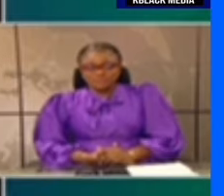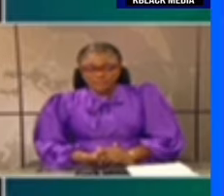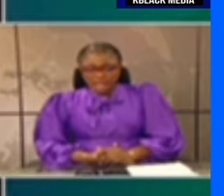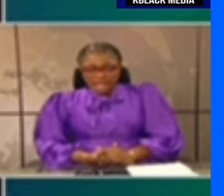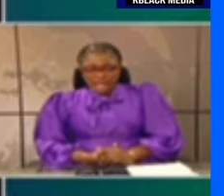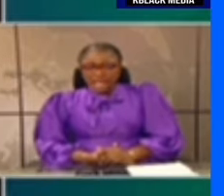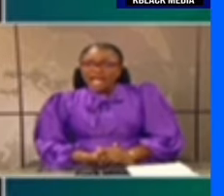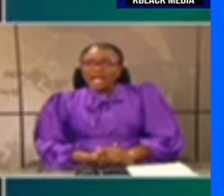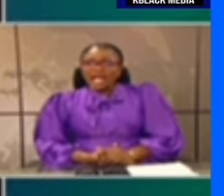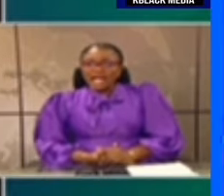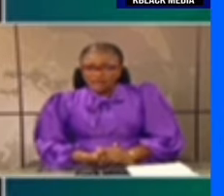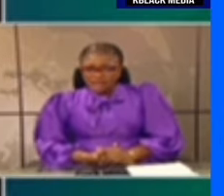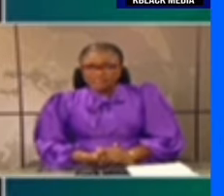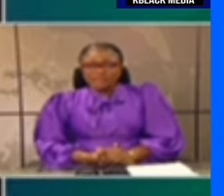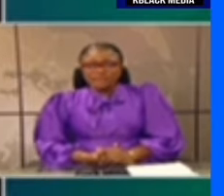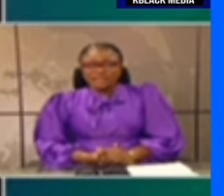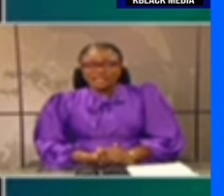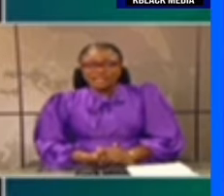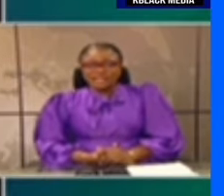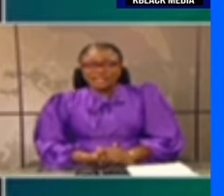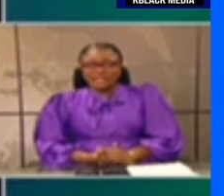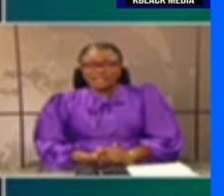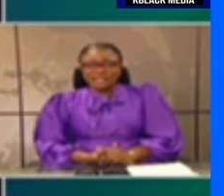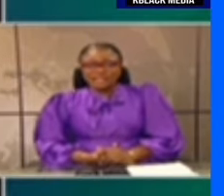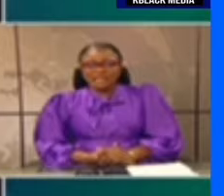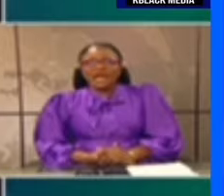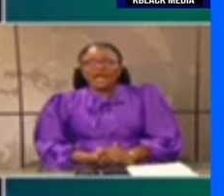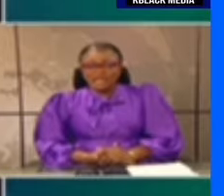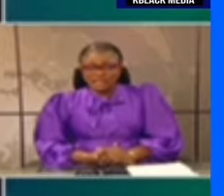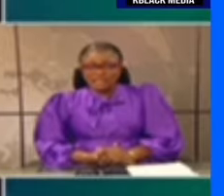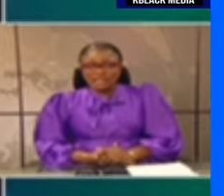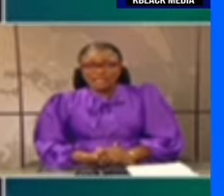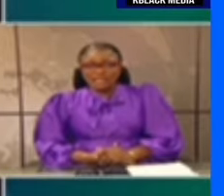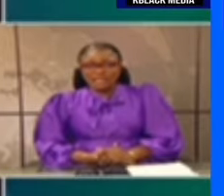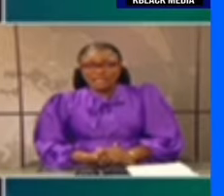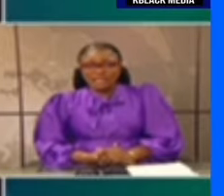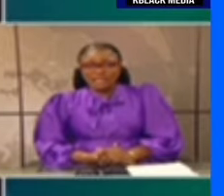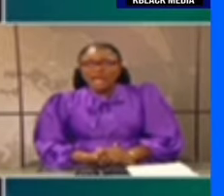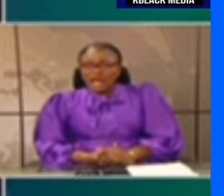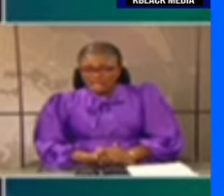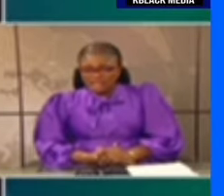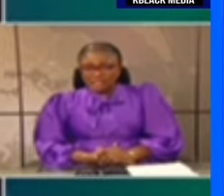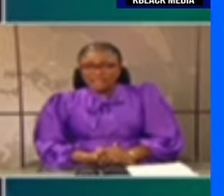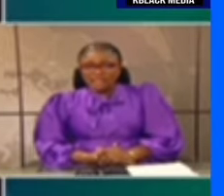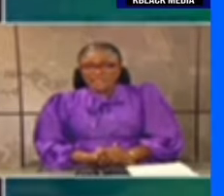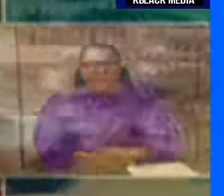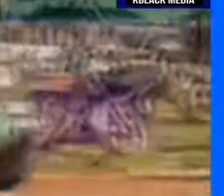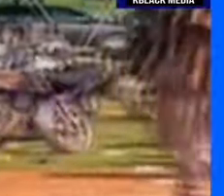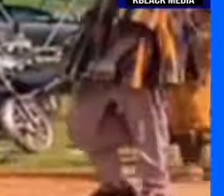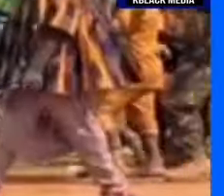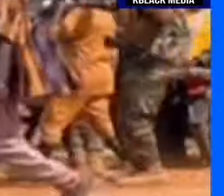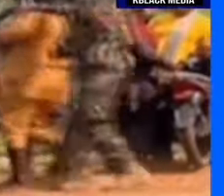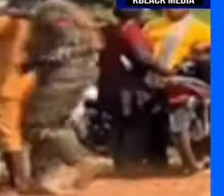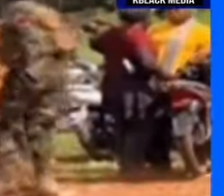Walewale premise na me eno na make o. I wanna sub na make yi. Ah ye doctor ba o mi akrom. Ai. Enye ho na eno mo ye premise no. Ai. Neba ni say what